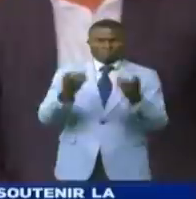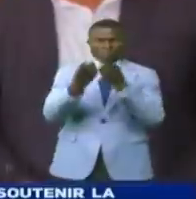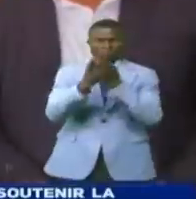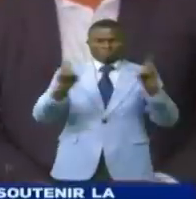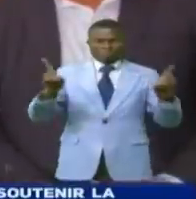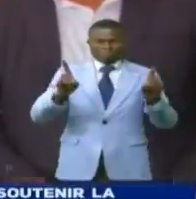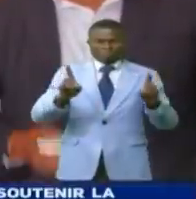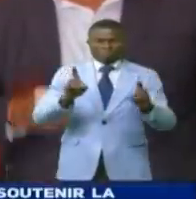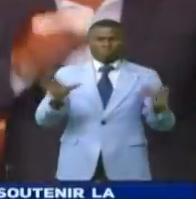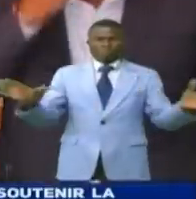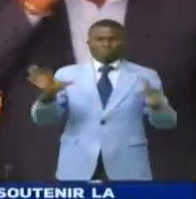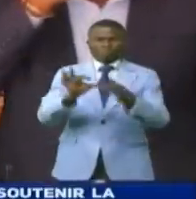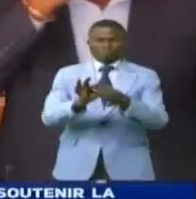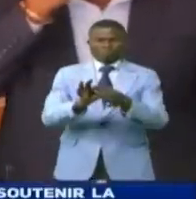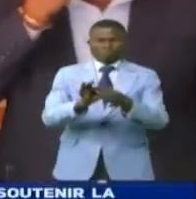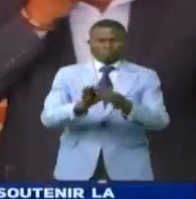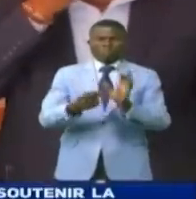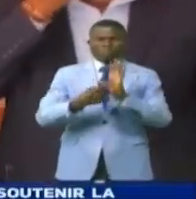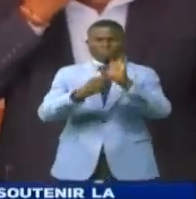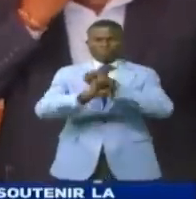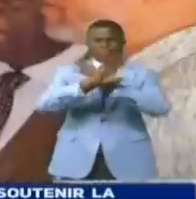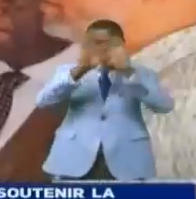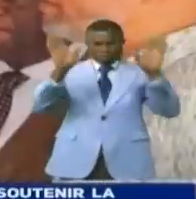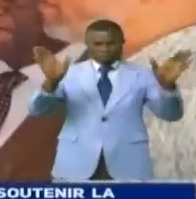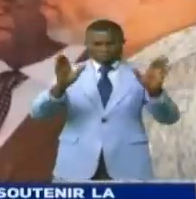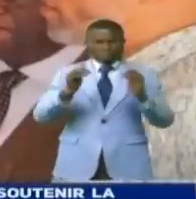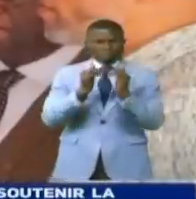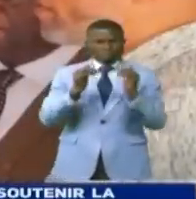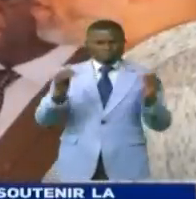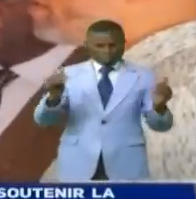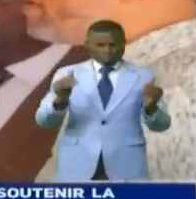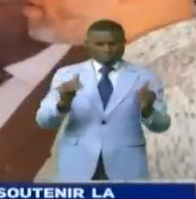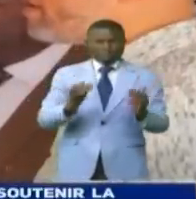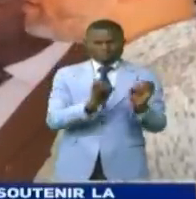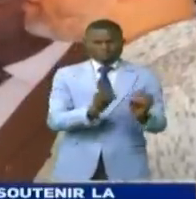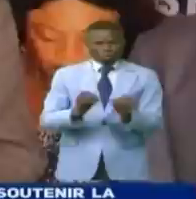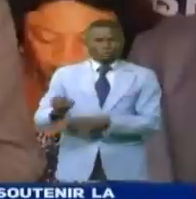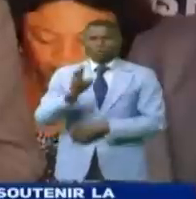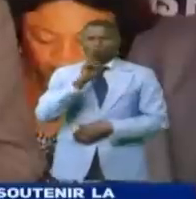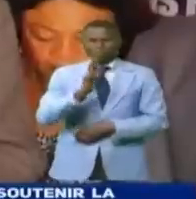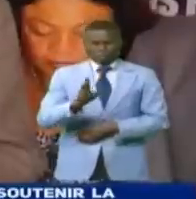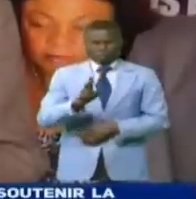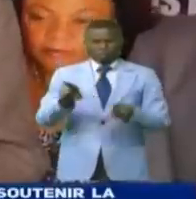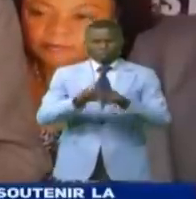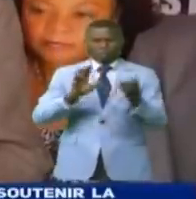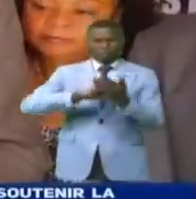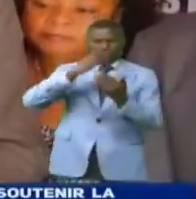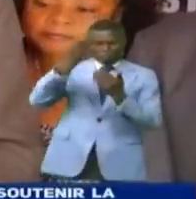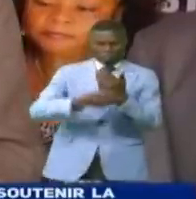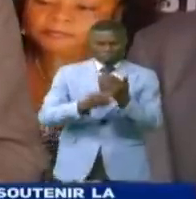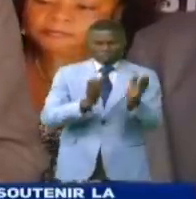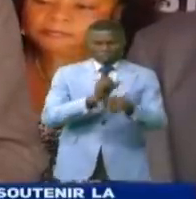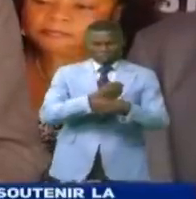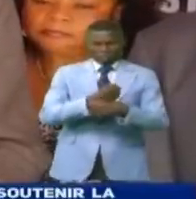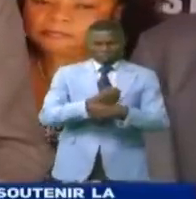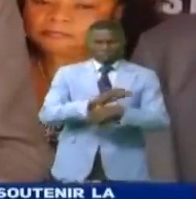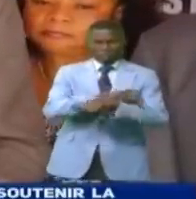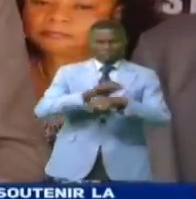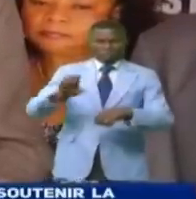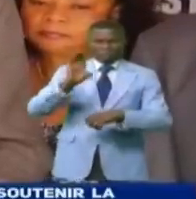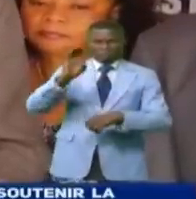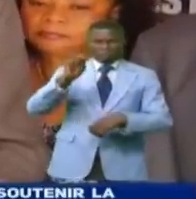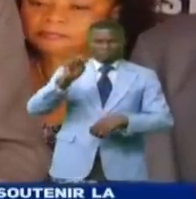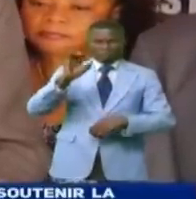démocratiques, inclusives, transparentes et apaisées se tiendront selon le calendrier établi par la CENI